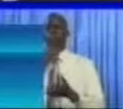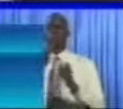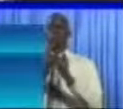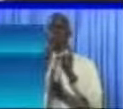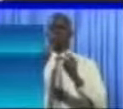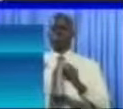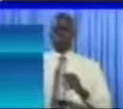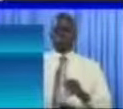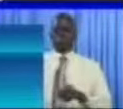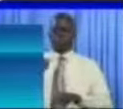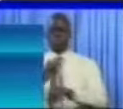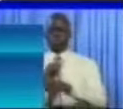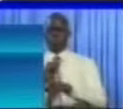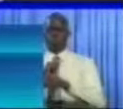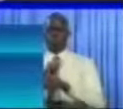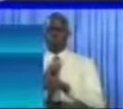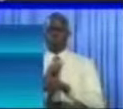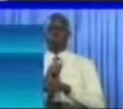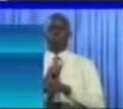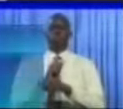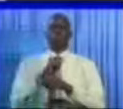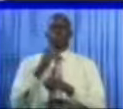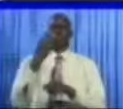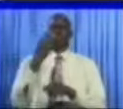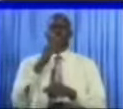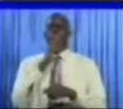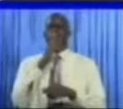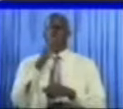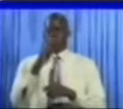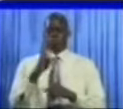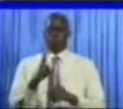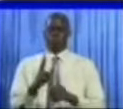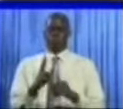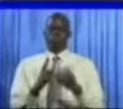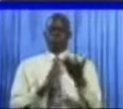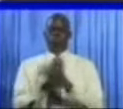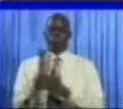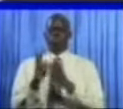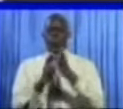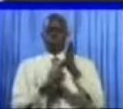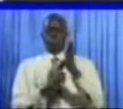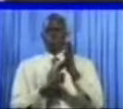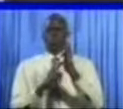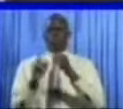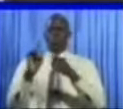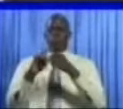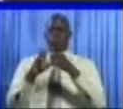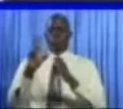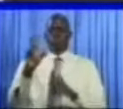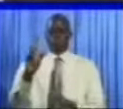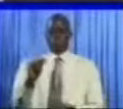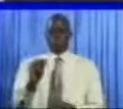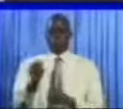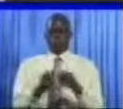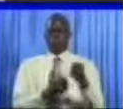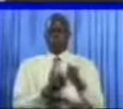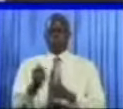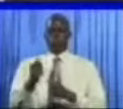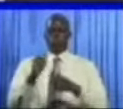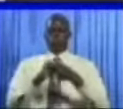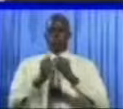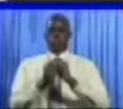dans l'exécution des travaux qui sont essentiellement liés à la non-maîtrise des risques de